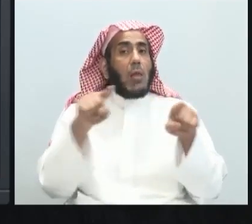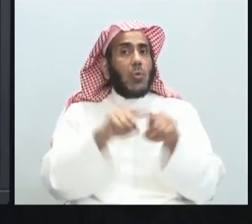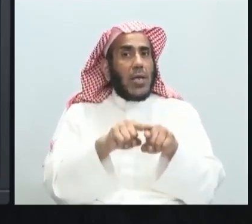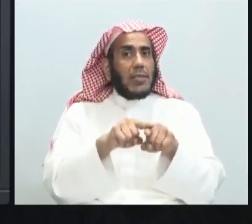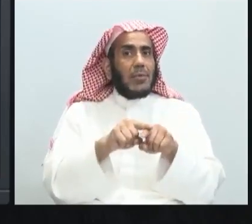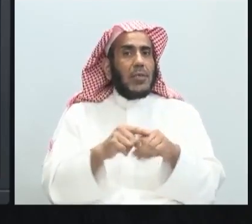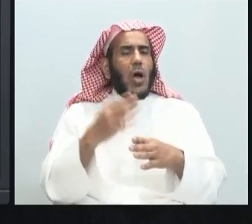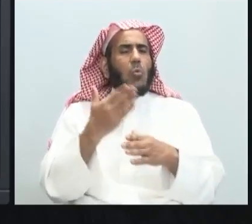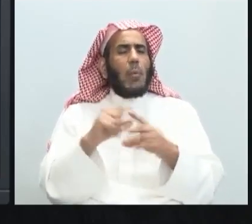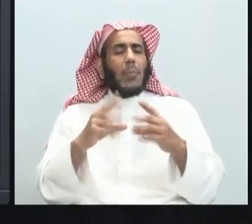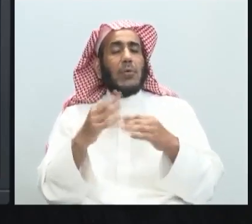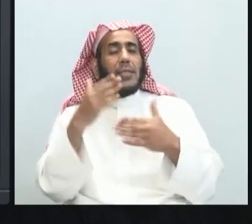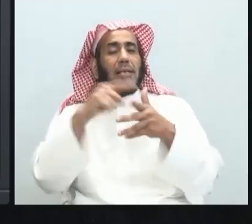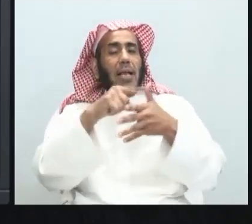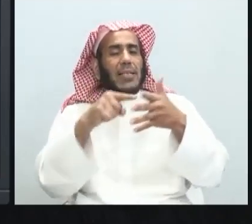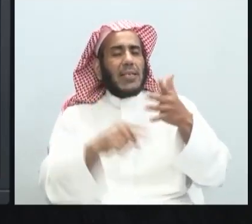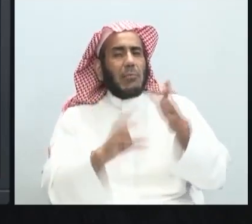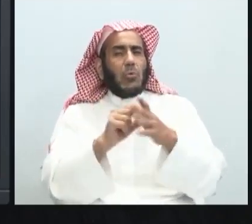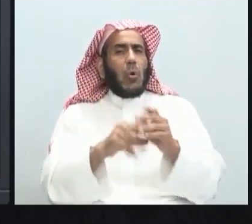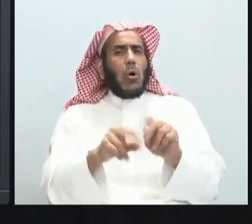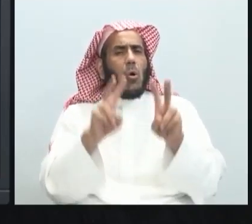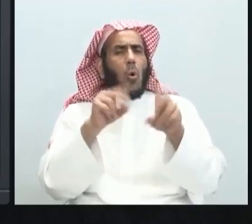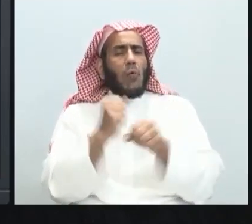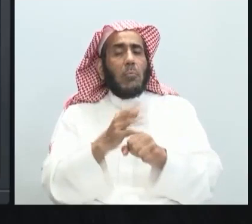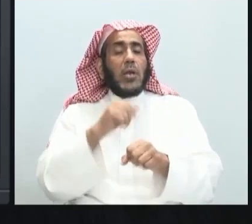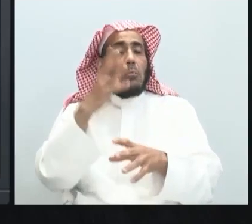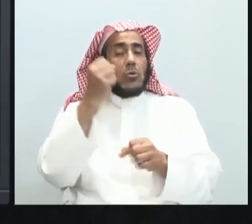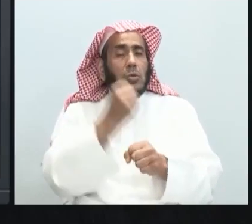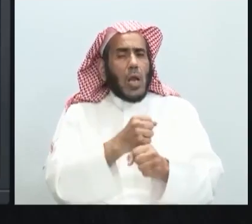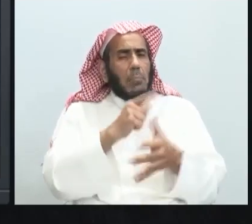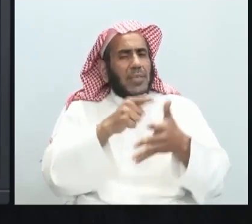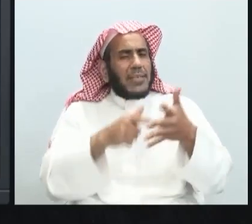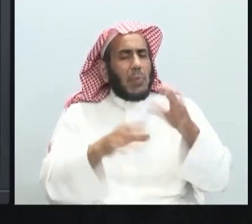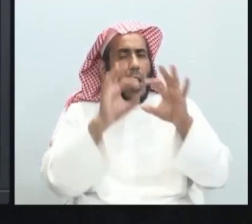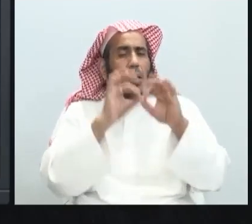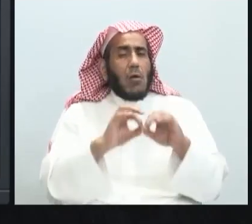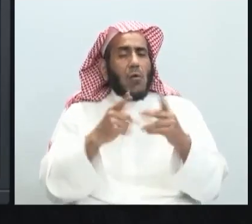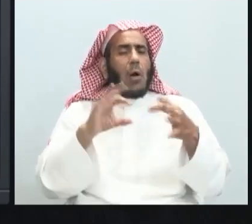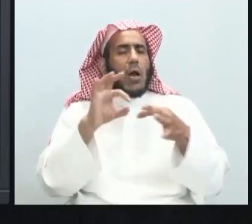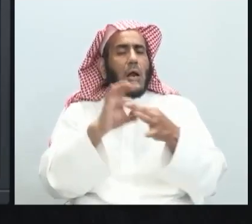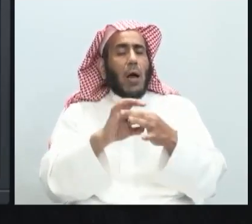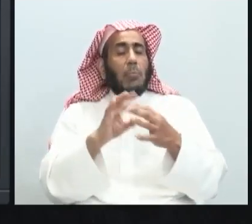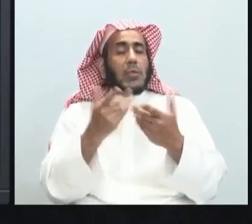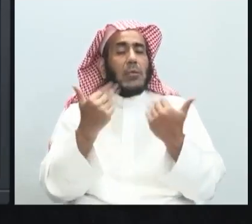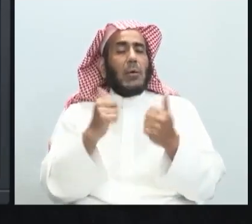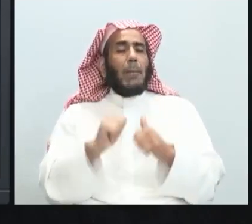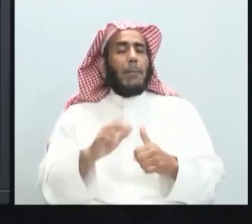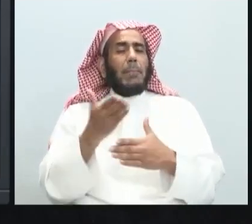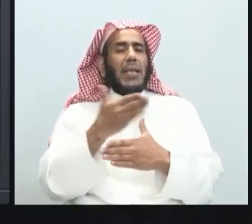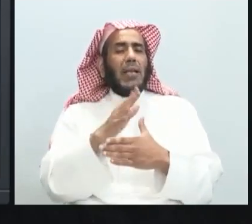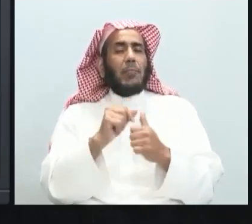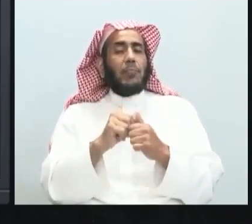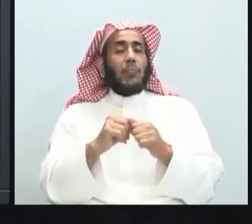لان الايات ترتيبها توقيفي من قبل النبي صلى الله عليه وسلم فما الرابط ايها الطلاب والطالبات